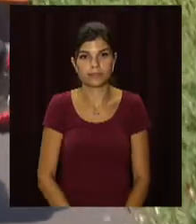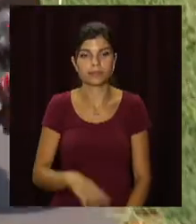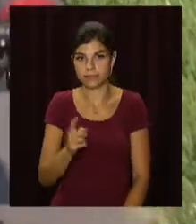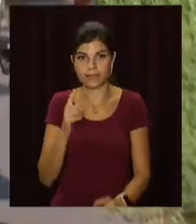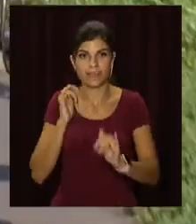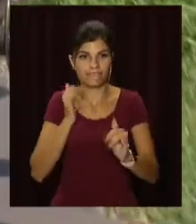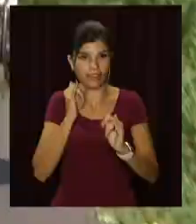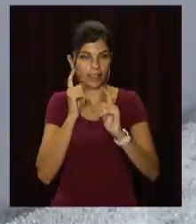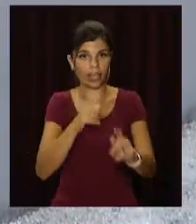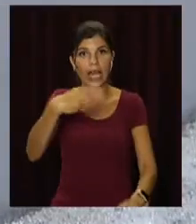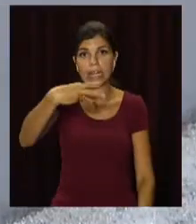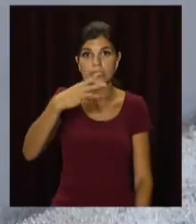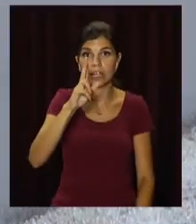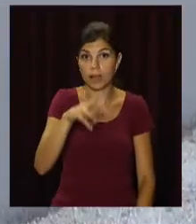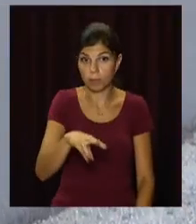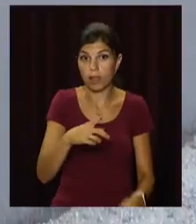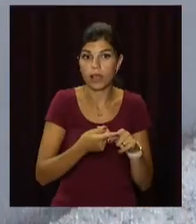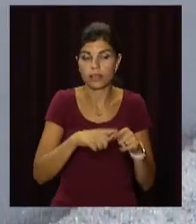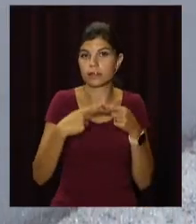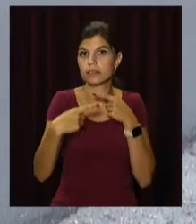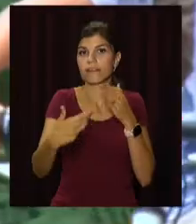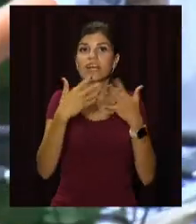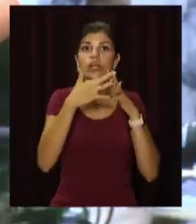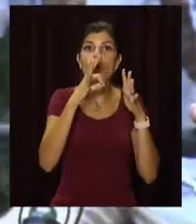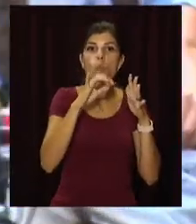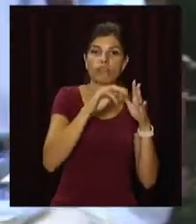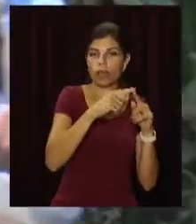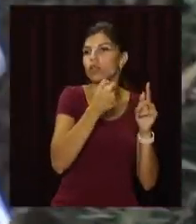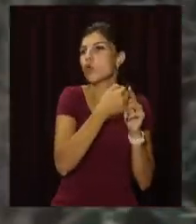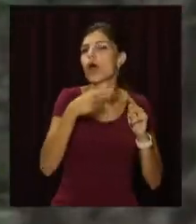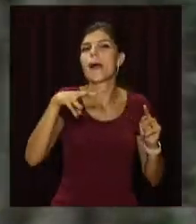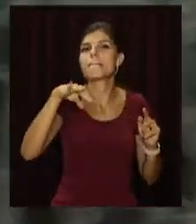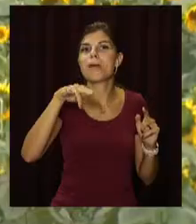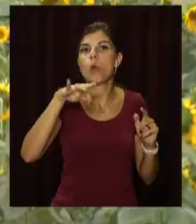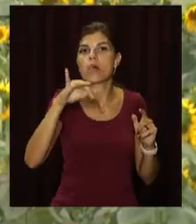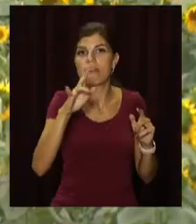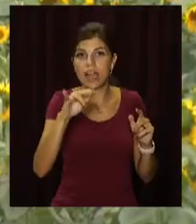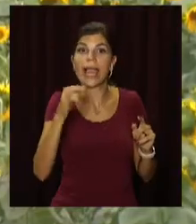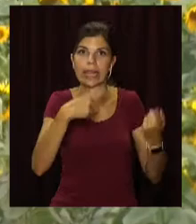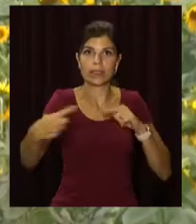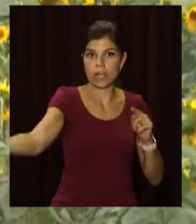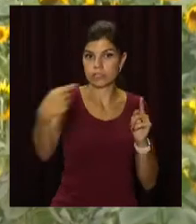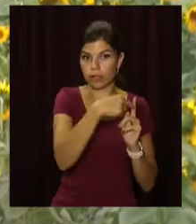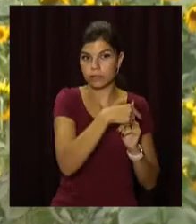Протяжність велопробігу – 30 кілометрів. Це відстань від села Обухівка до Миколаївки і назад.